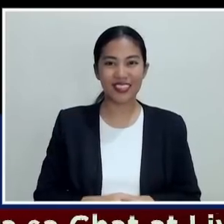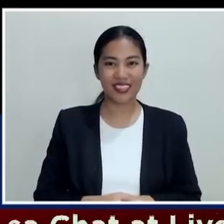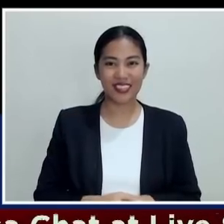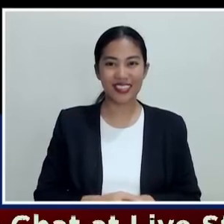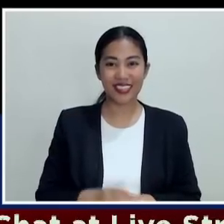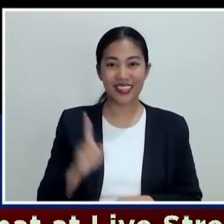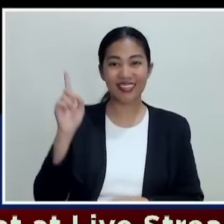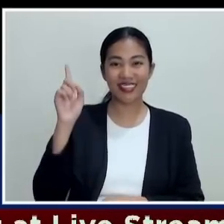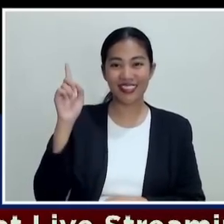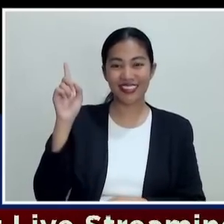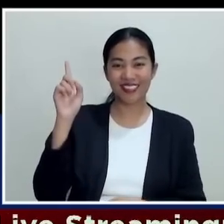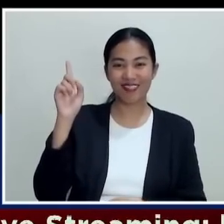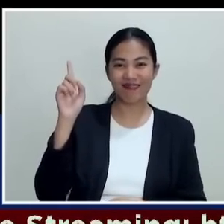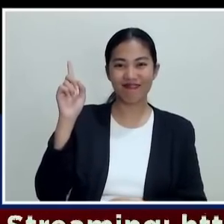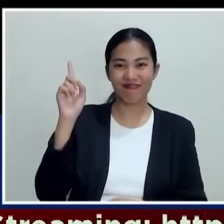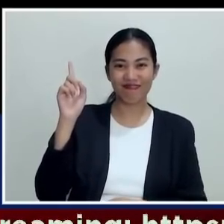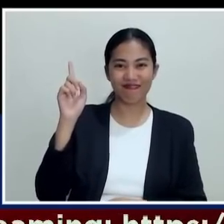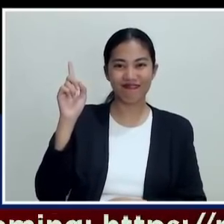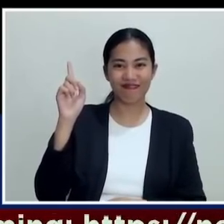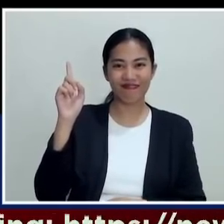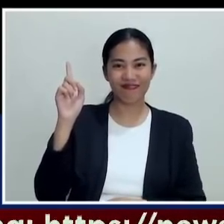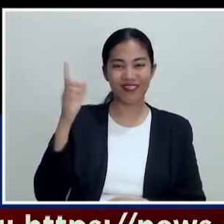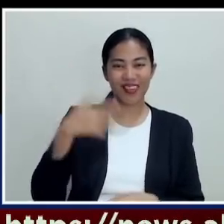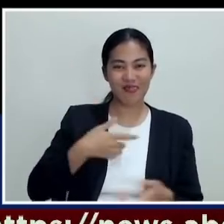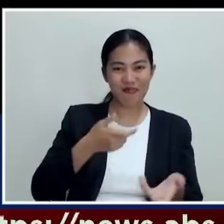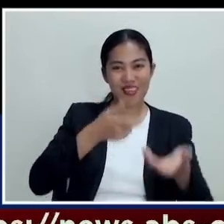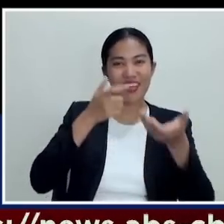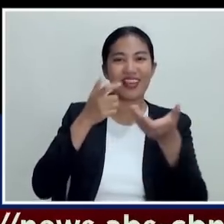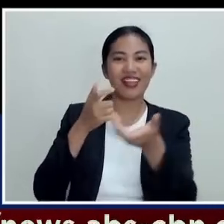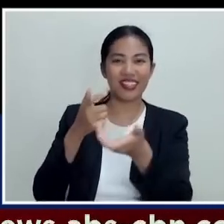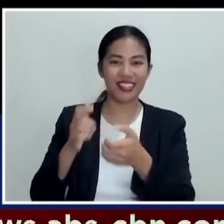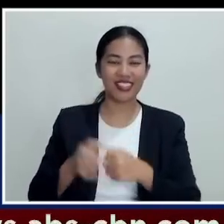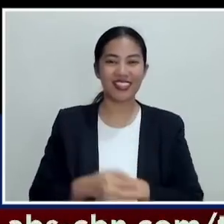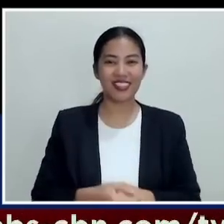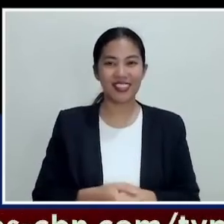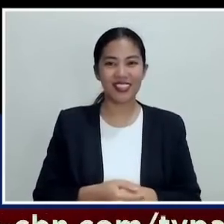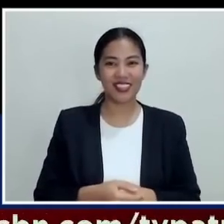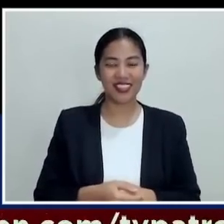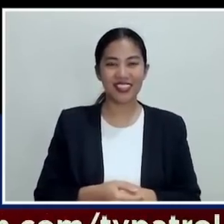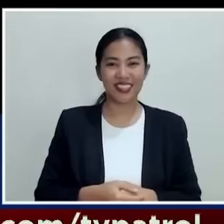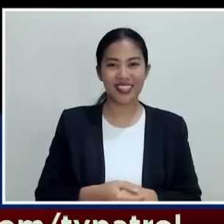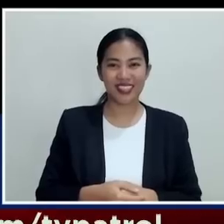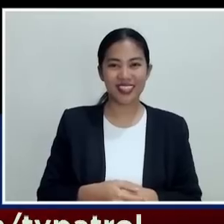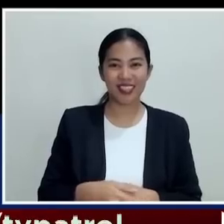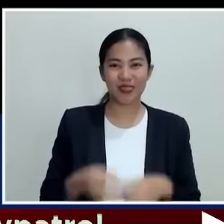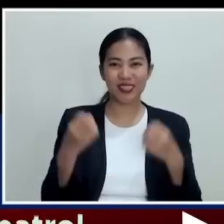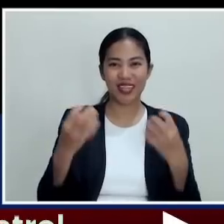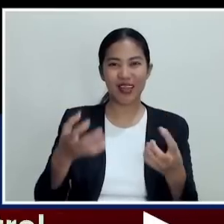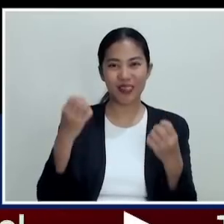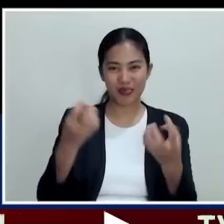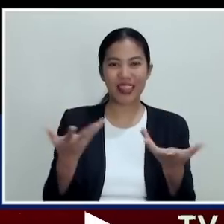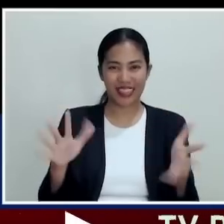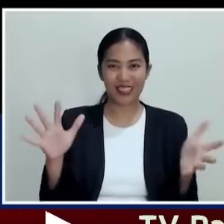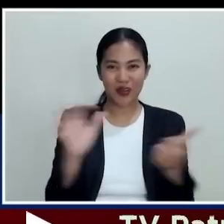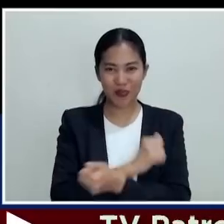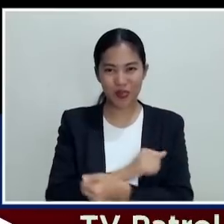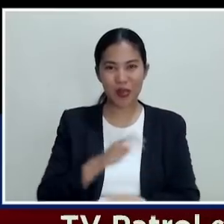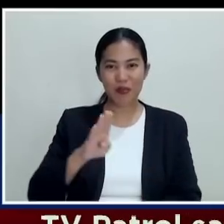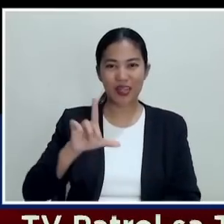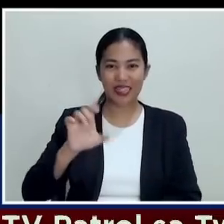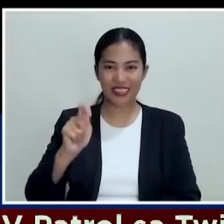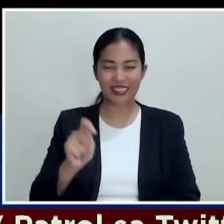at makipagpalitan ng putok. Sumatotal, inabot na ng isang sakong bala ang naubos sa kanya. Kung wala ka